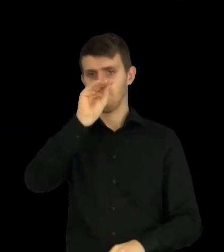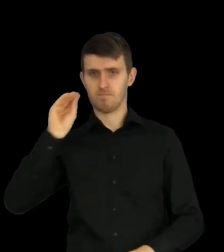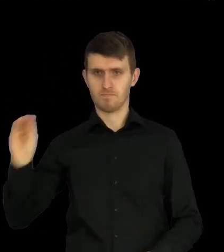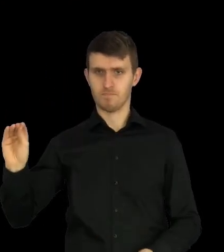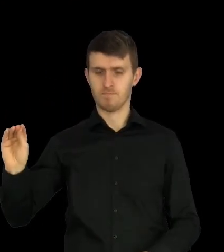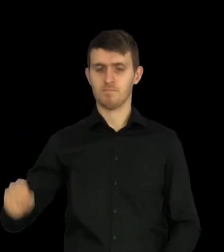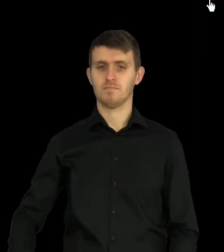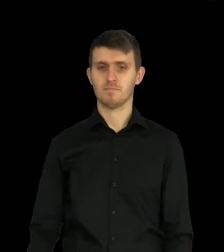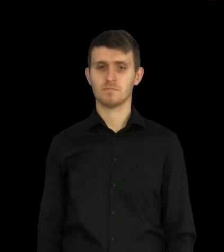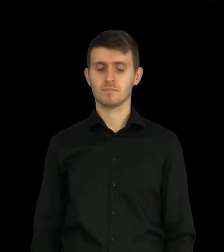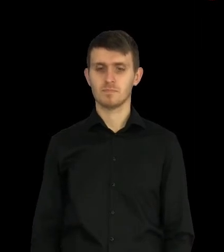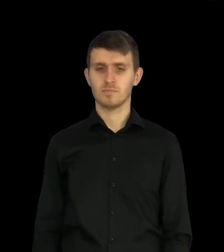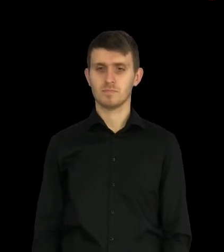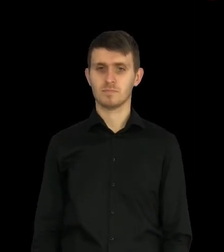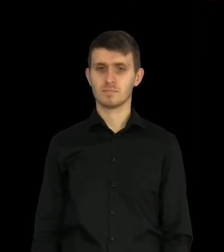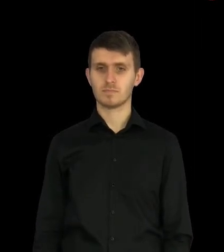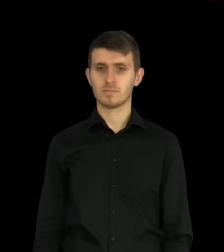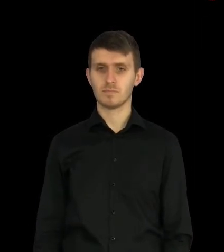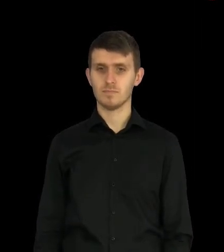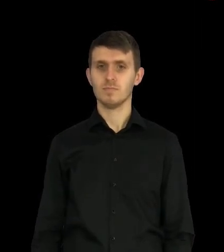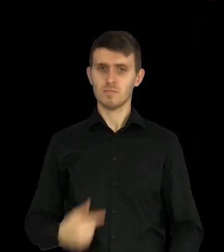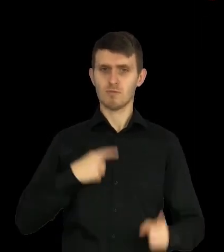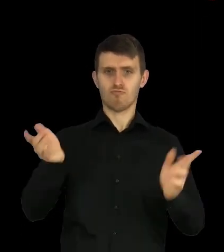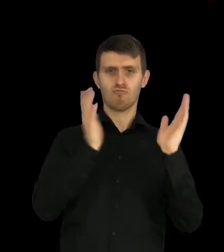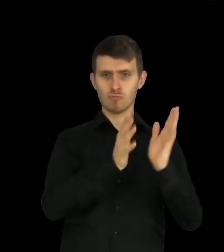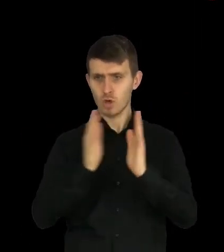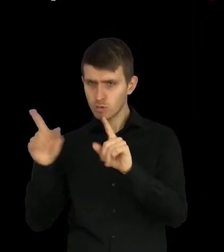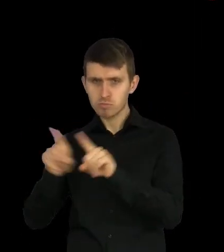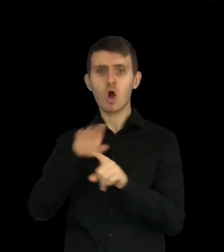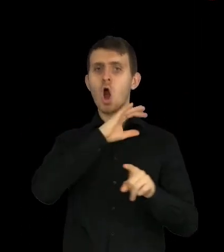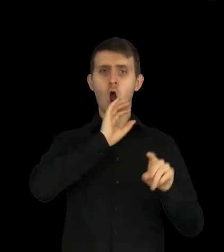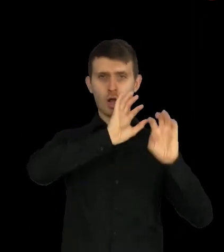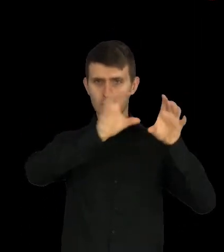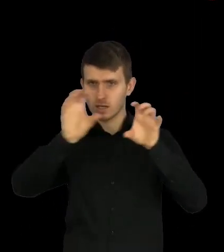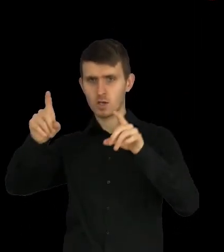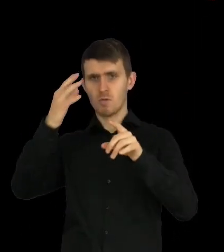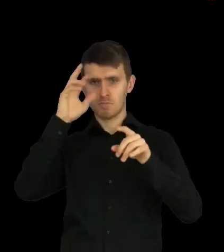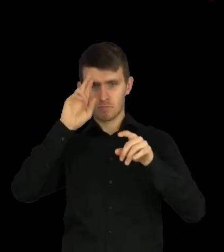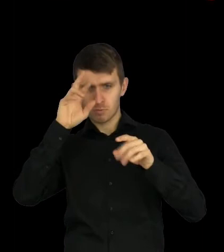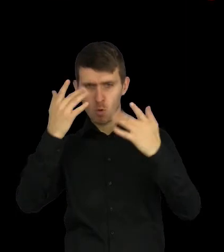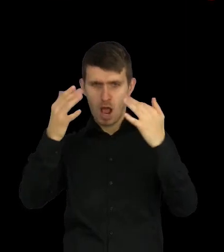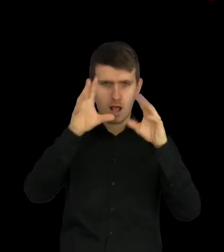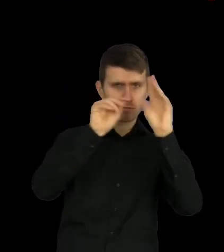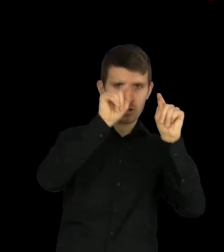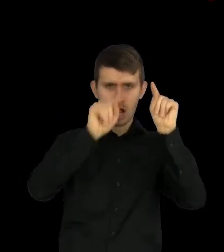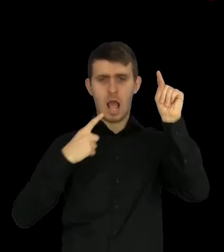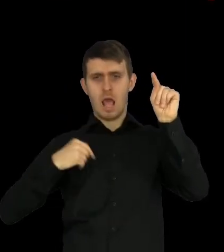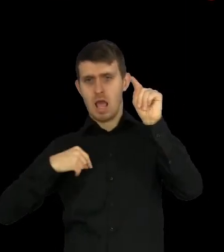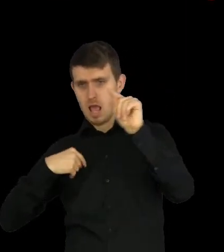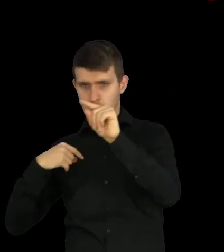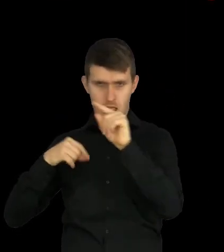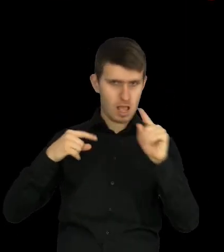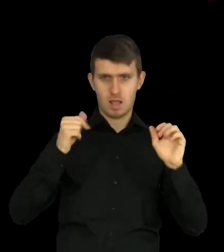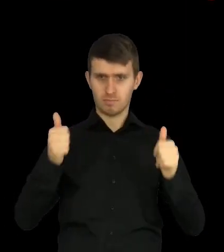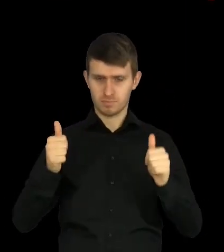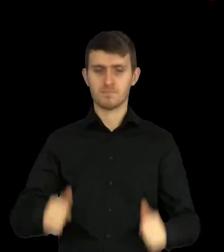pomarańczowy. Plus Y kwadrat. Posortowałem składniki i zapisałem je różnymi kolorami według zmiennych.